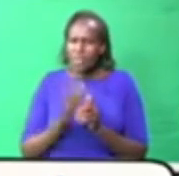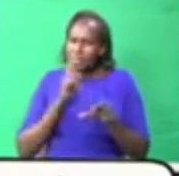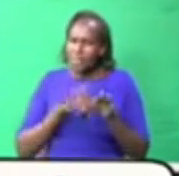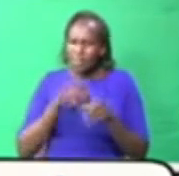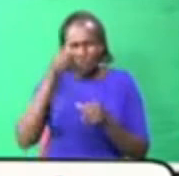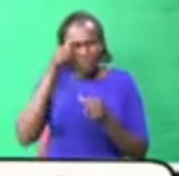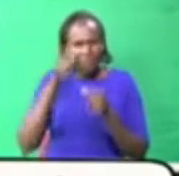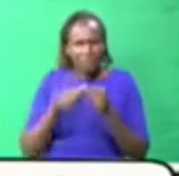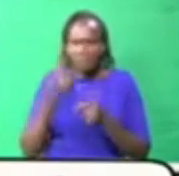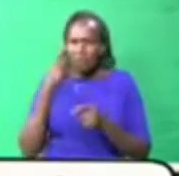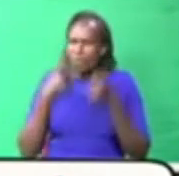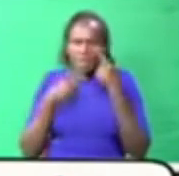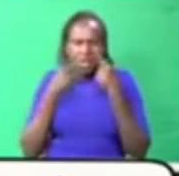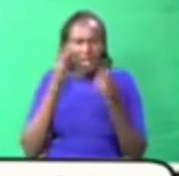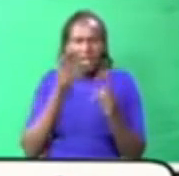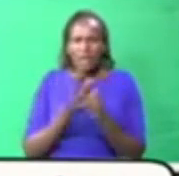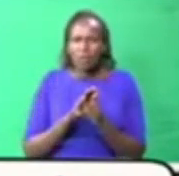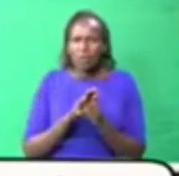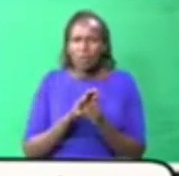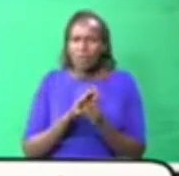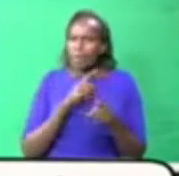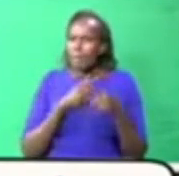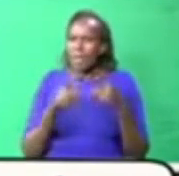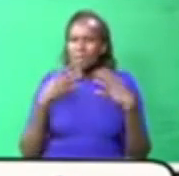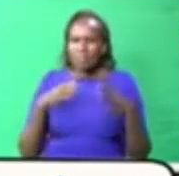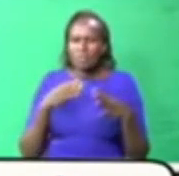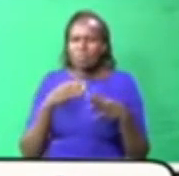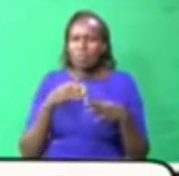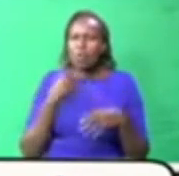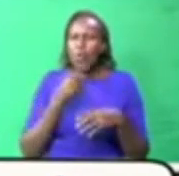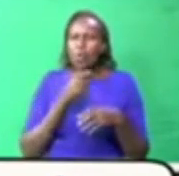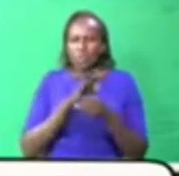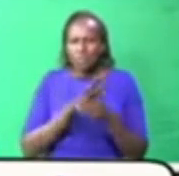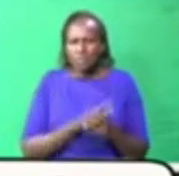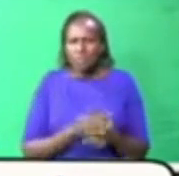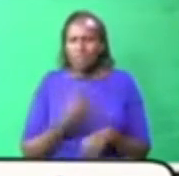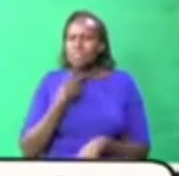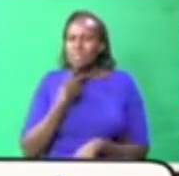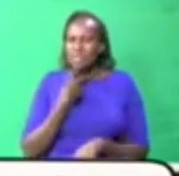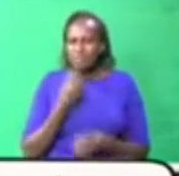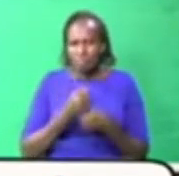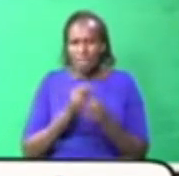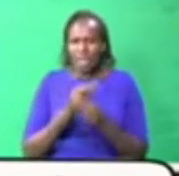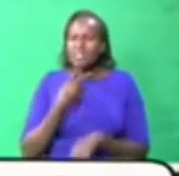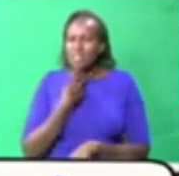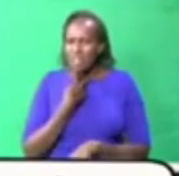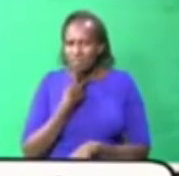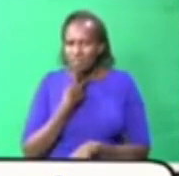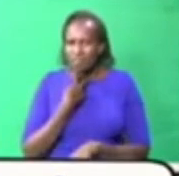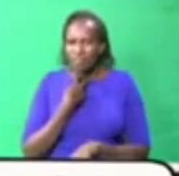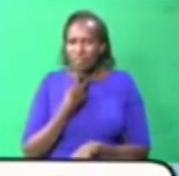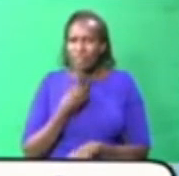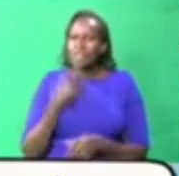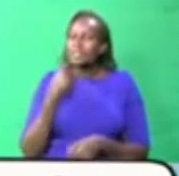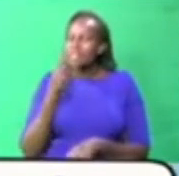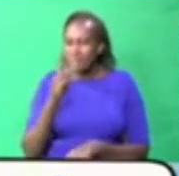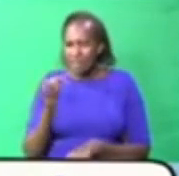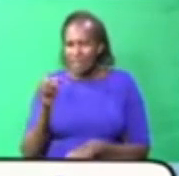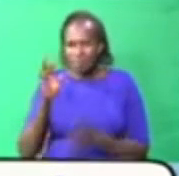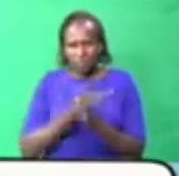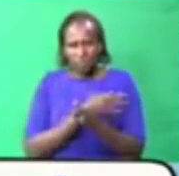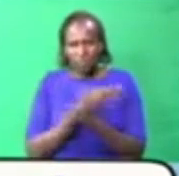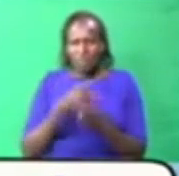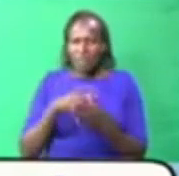tulipo kumbuka Zion, tulilia sana. Nao wenye kutushika mateka wakatudhihaki wakituambia, tuibieni nyimbo za Zayuni. Nasi